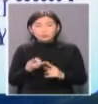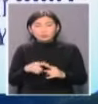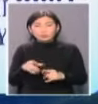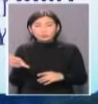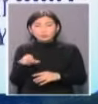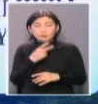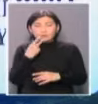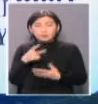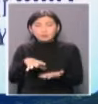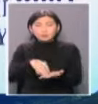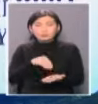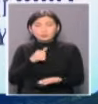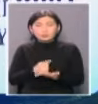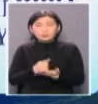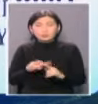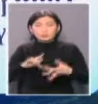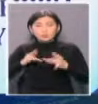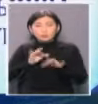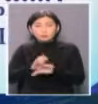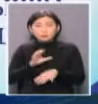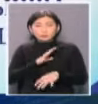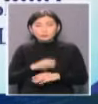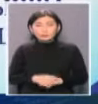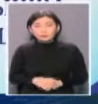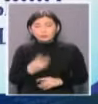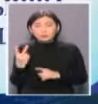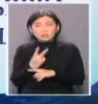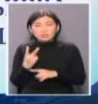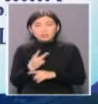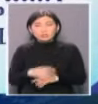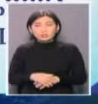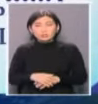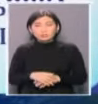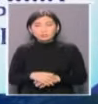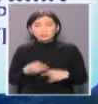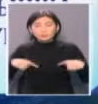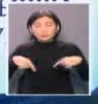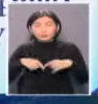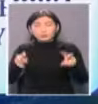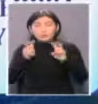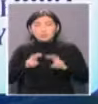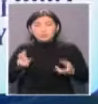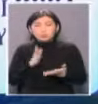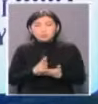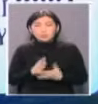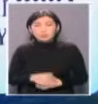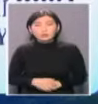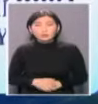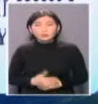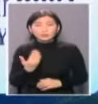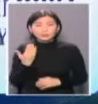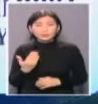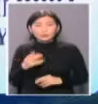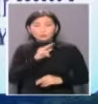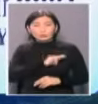бірден сканирование жасалынып, сайтқа салынады. Екіншіден қазылар алқасы тексереді. Тексергеннен кейін олардың